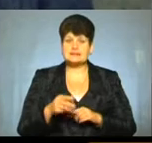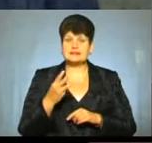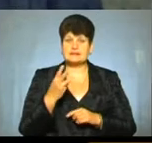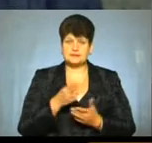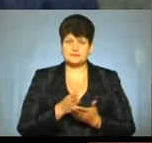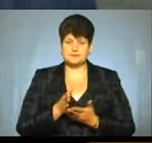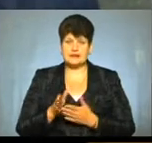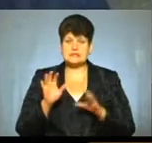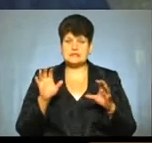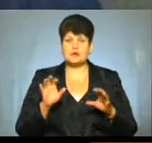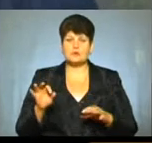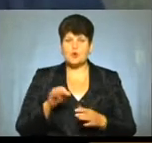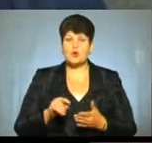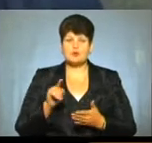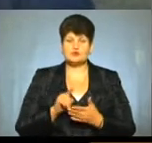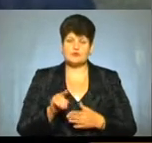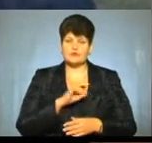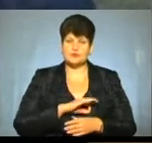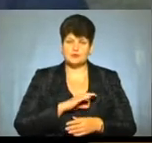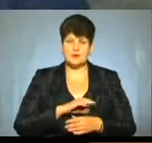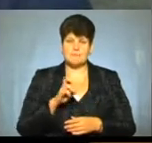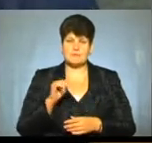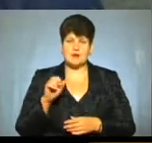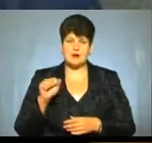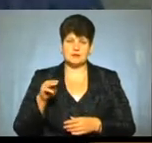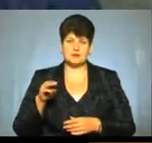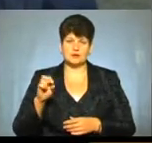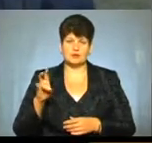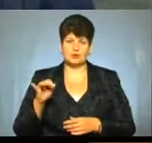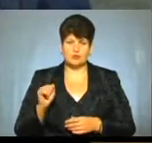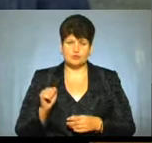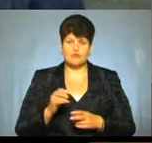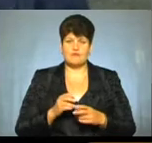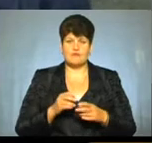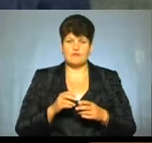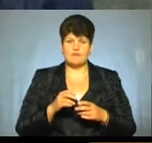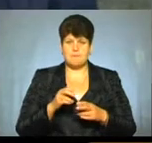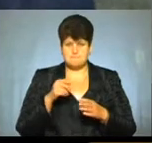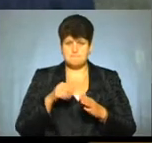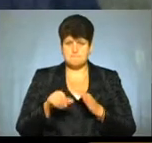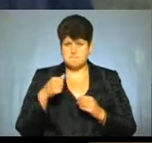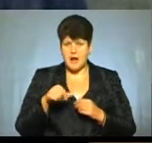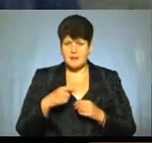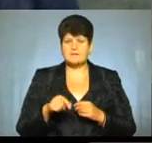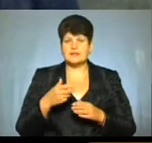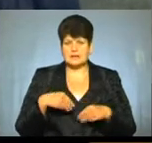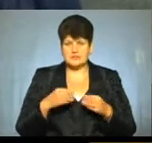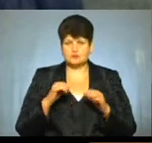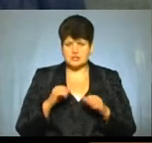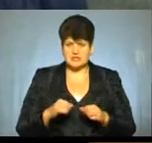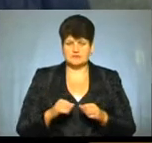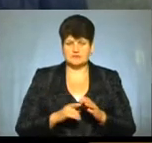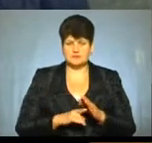І закон про обов'язковість використання біоетанолу в паливах дасть можливість запустити ряд